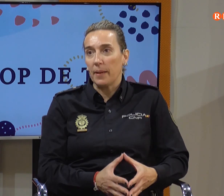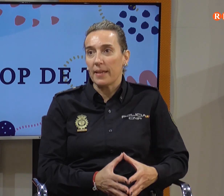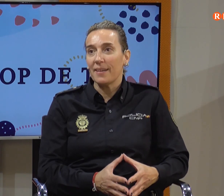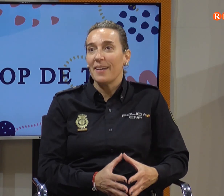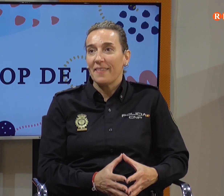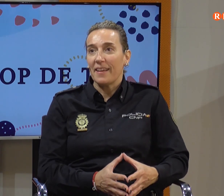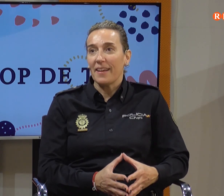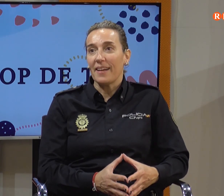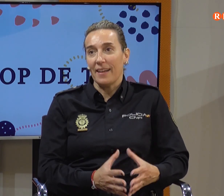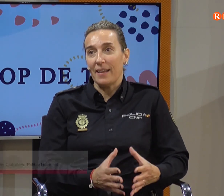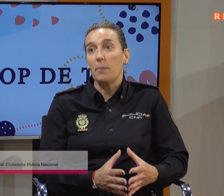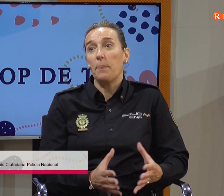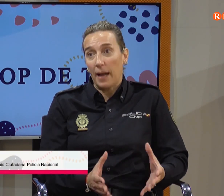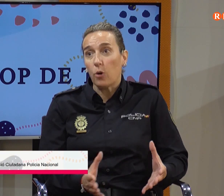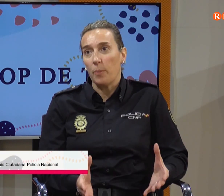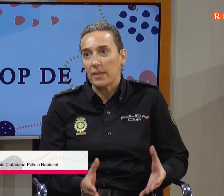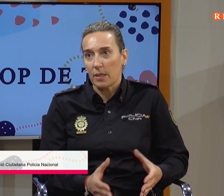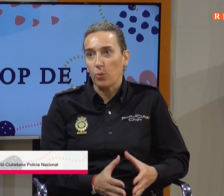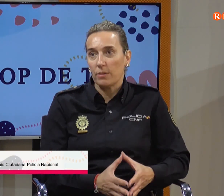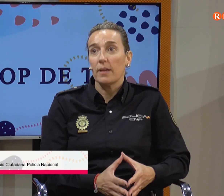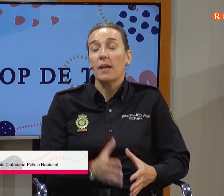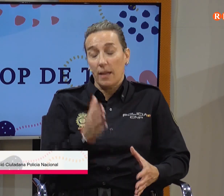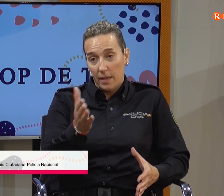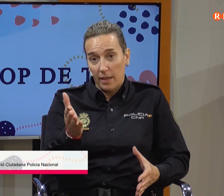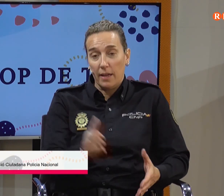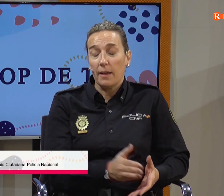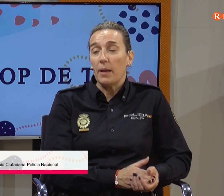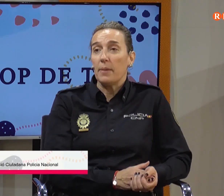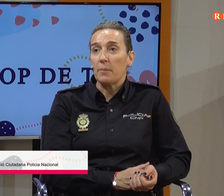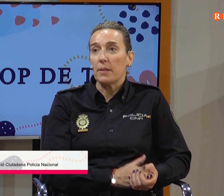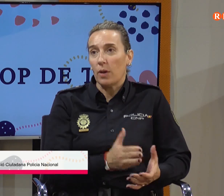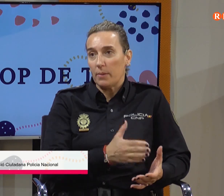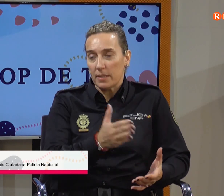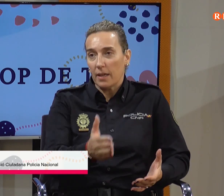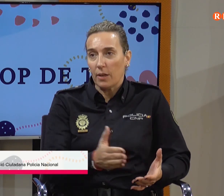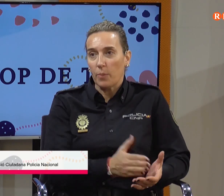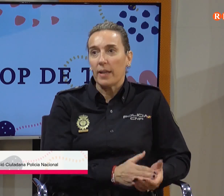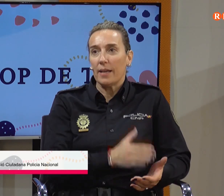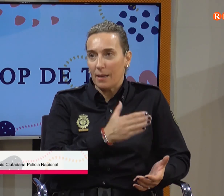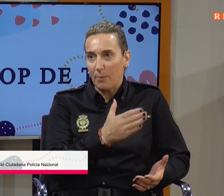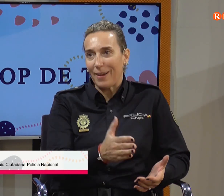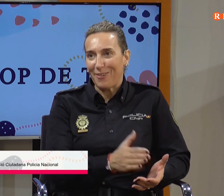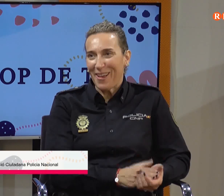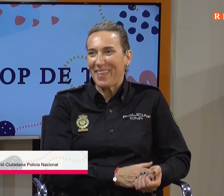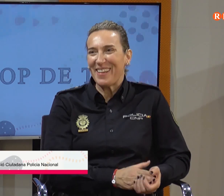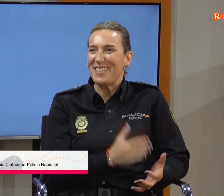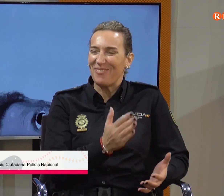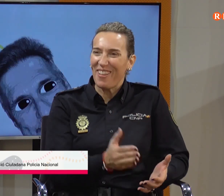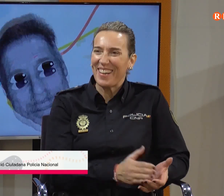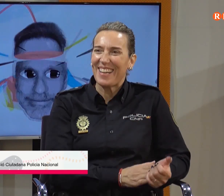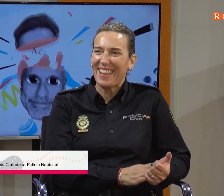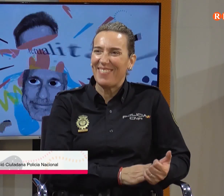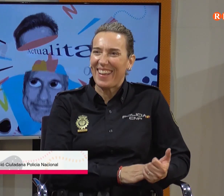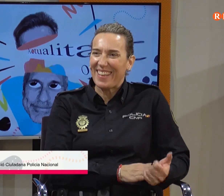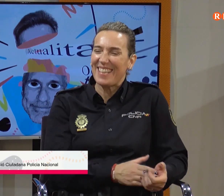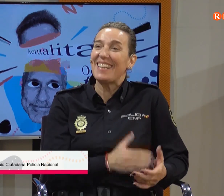la campanya, del Pla Comerç Segur. Evidentment ho acabes de nomenar, el Black Friday i aquesta moda